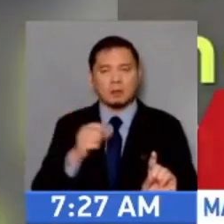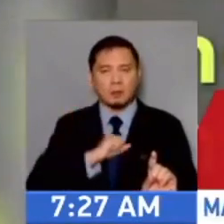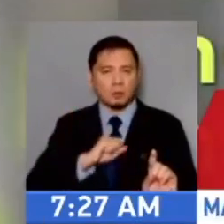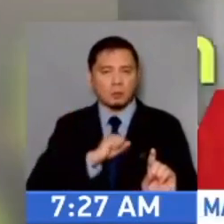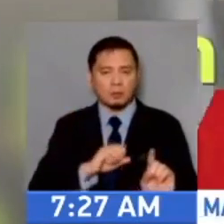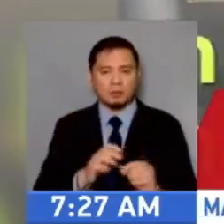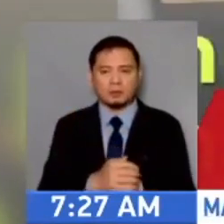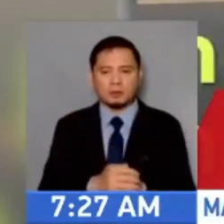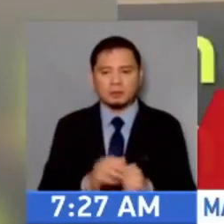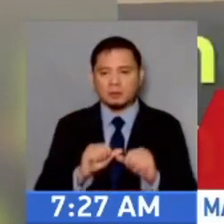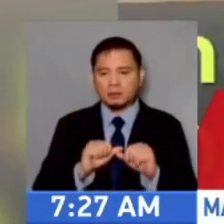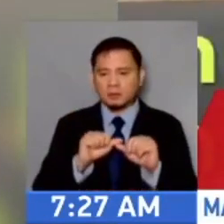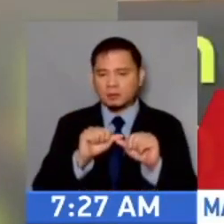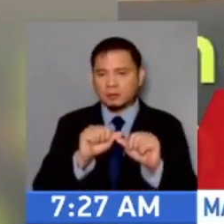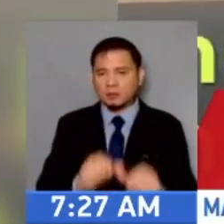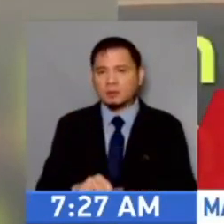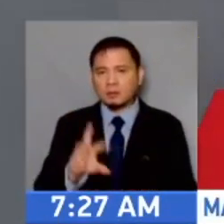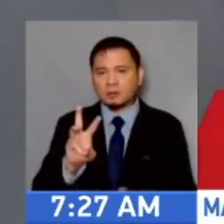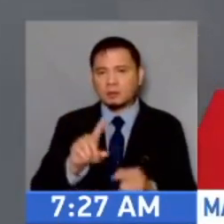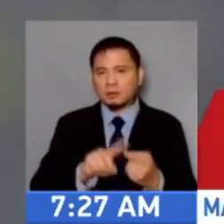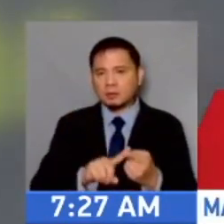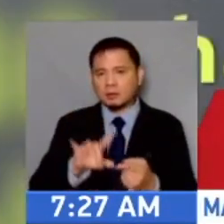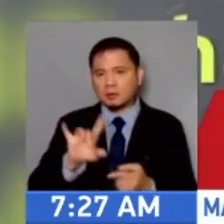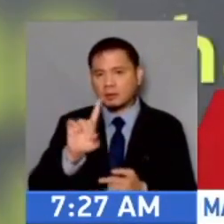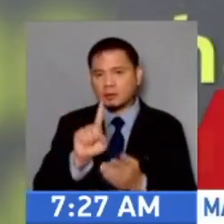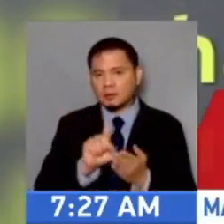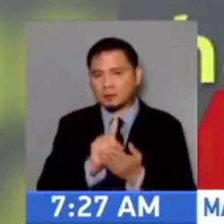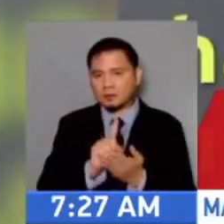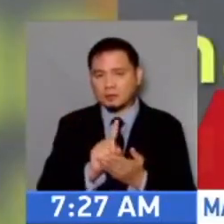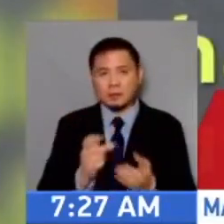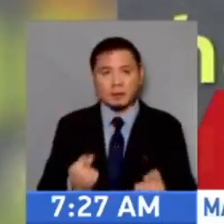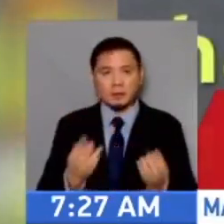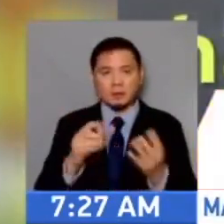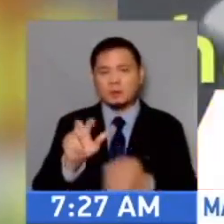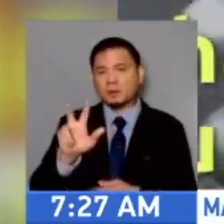ngayon, nagkakahalaga ito ng 300,000 pesos.